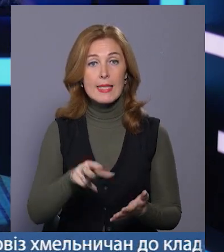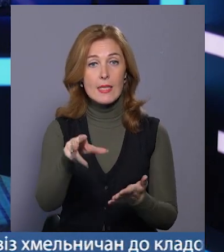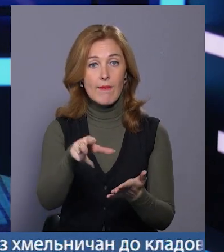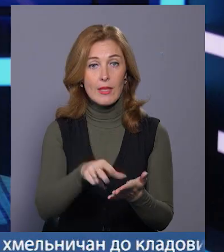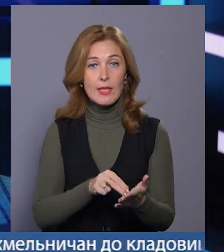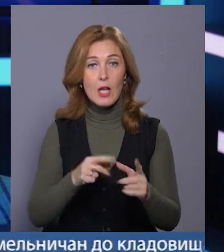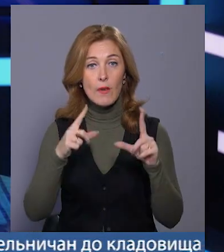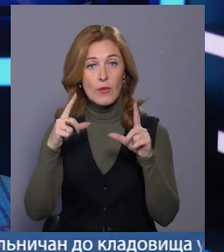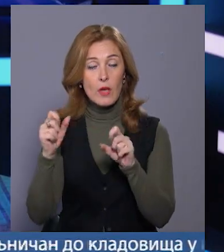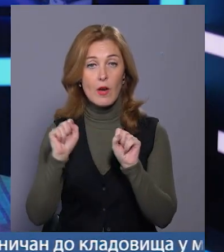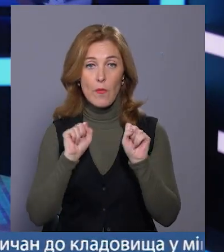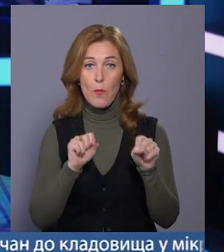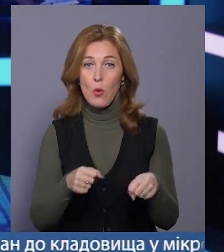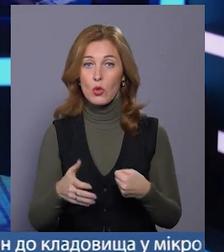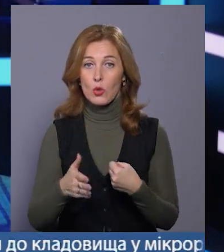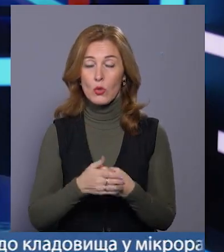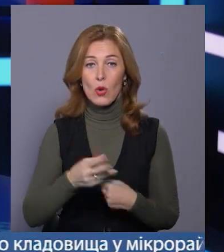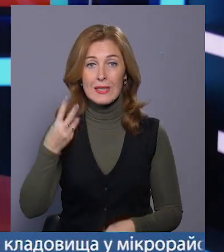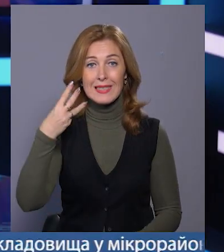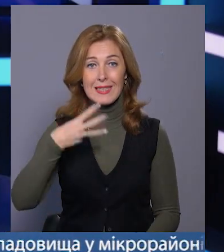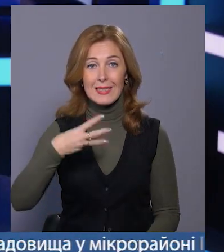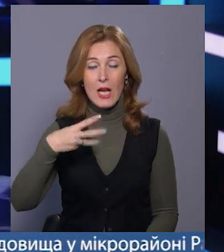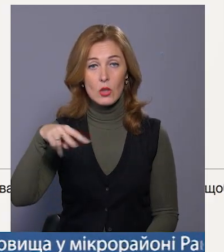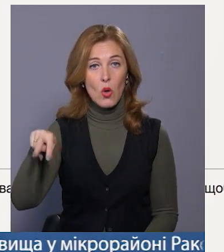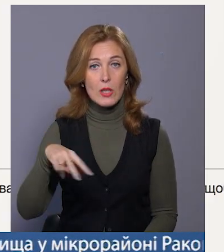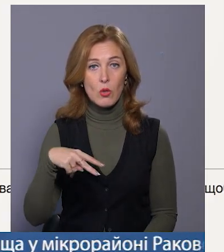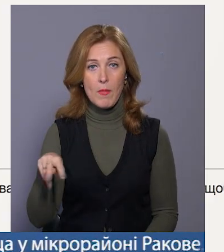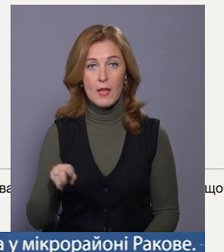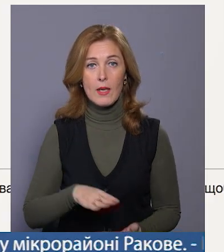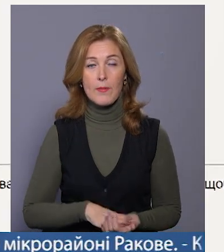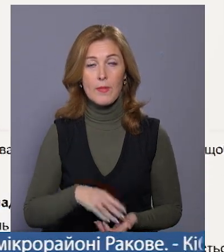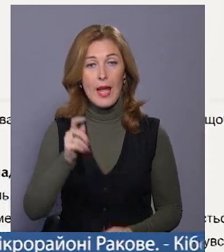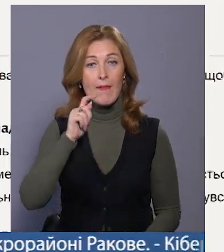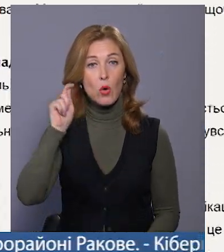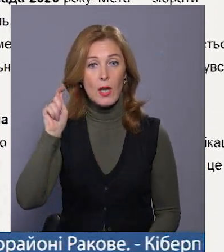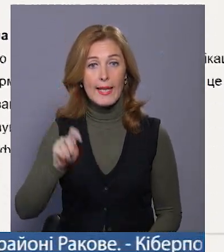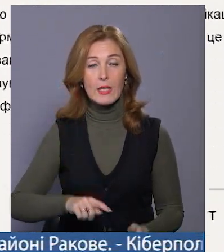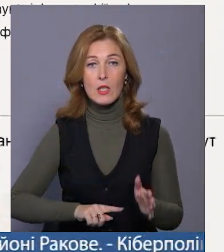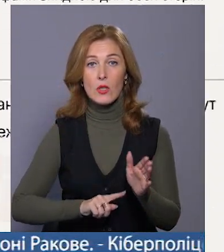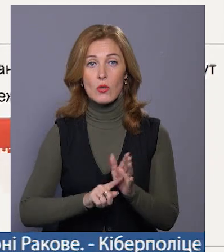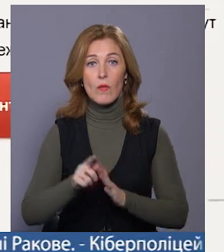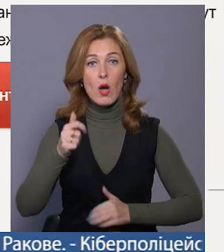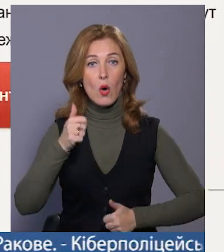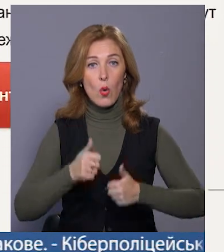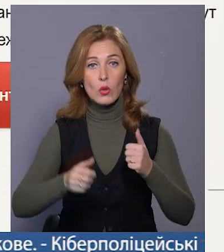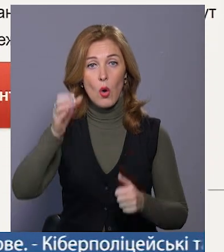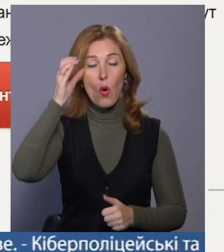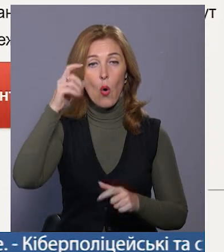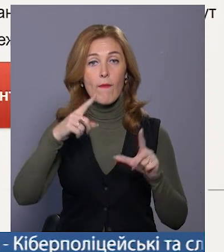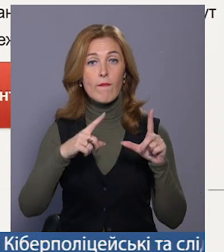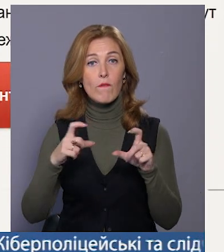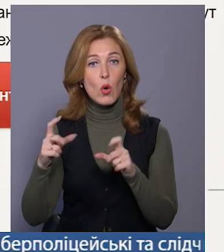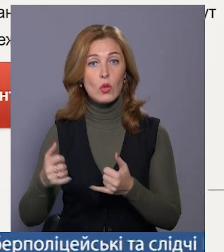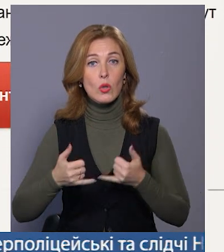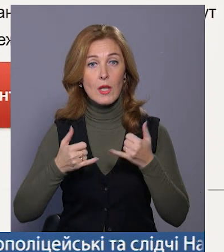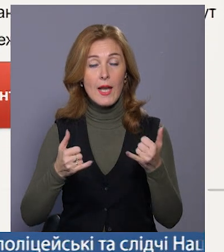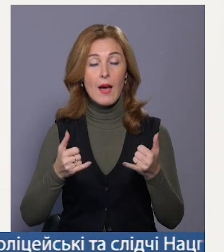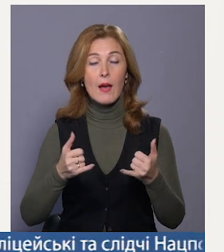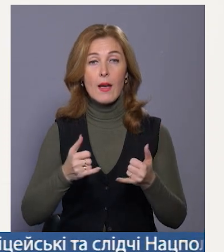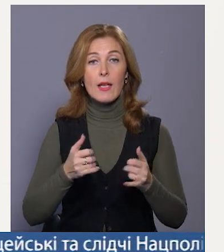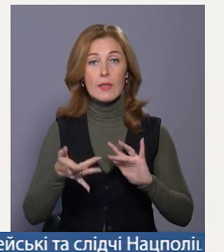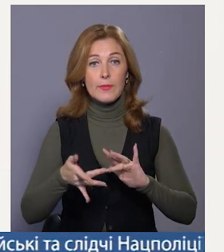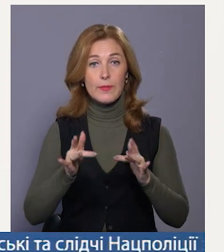Завантажувати фотографії можна до 30 листопада. В Україні стартував конкурс наукових фотографій для Вікіпедії. Участь у